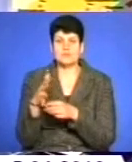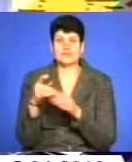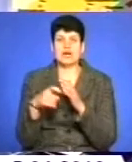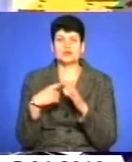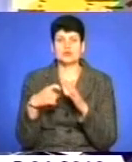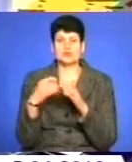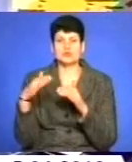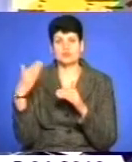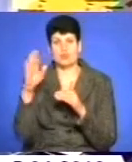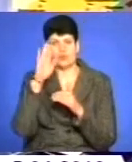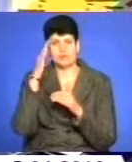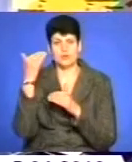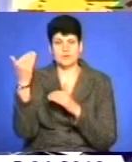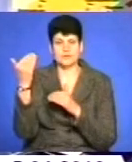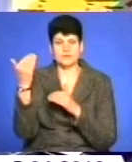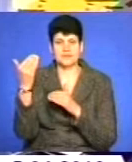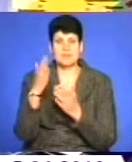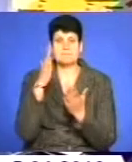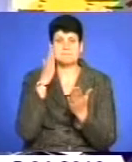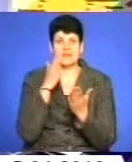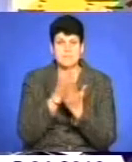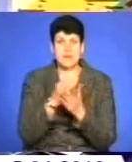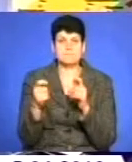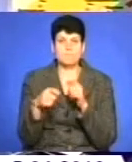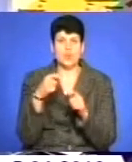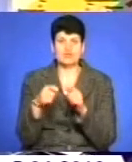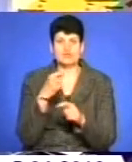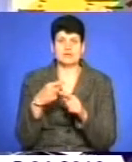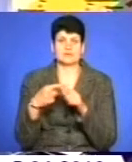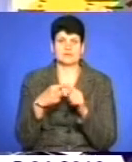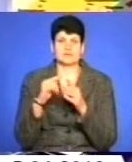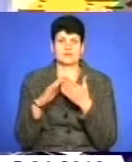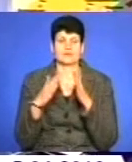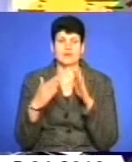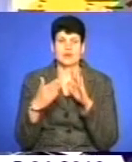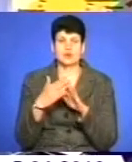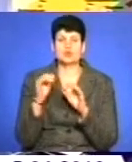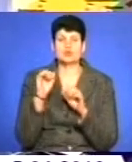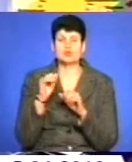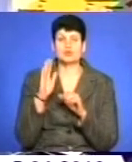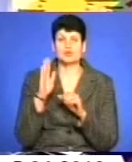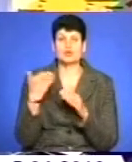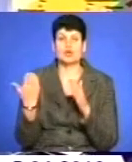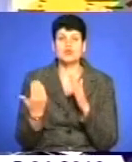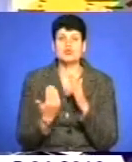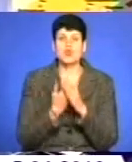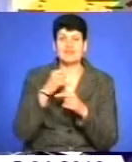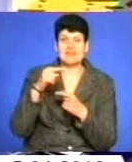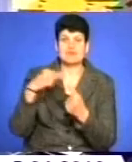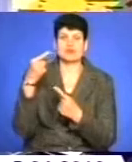Донбасі з боку бойовиків прямим порушенням домовленостей за Мінськими угодами, що може призвести до нового витка ескалації